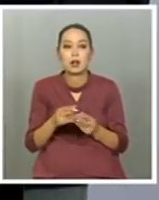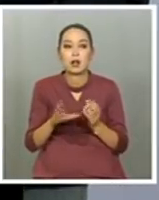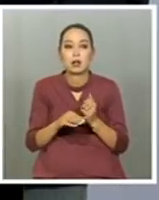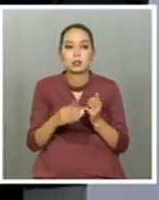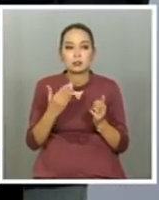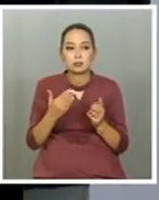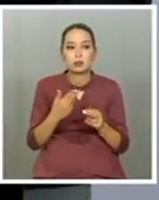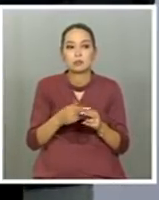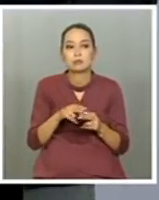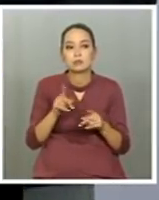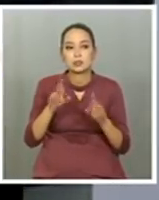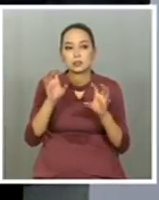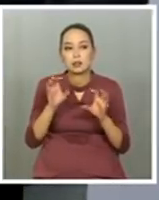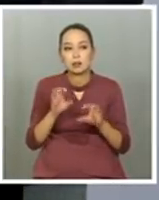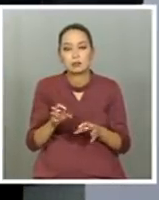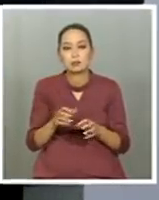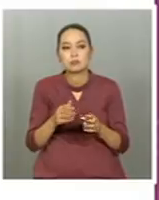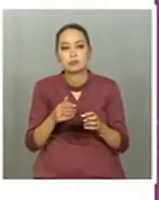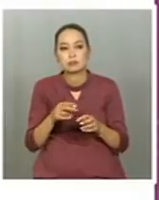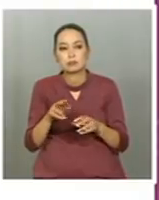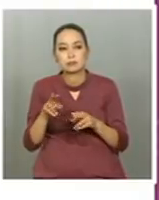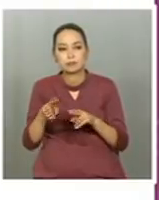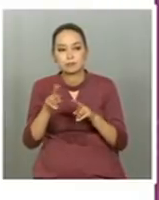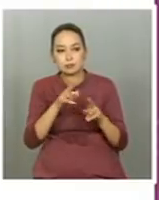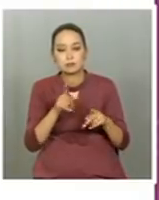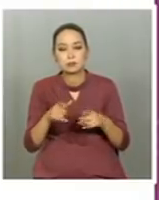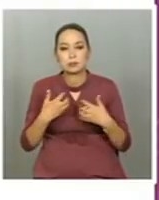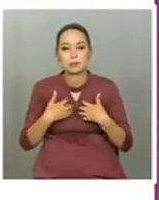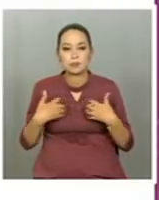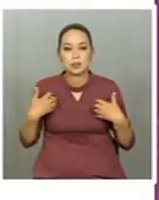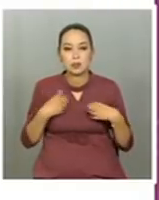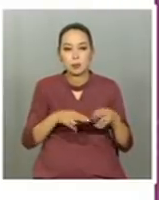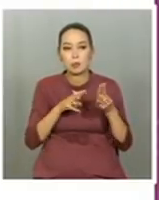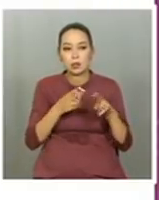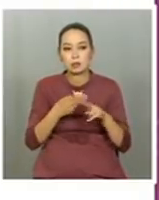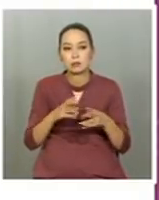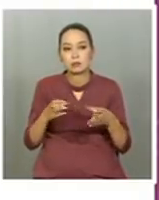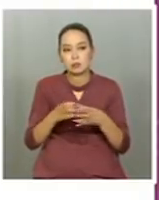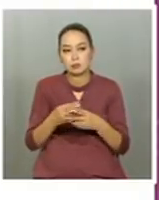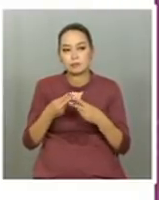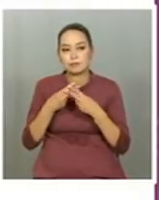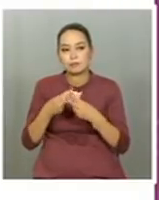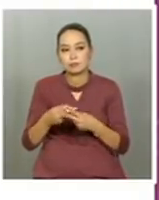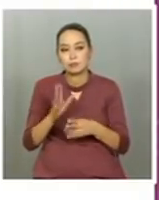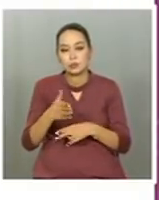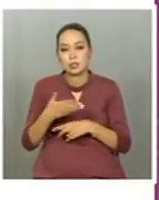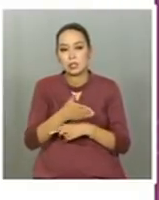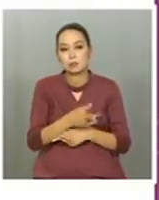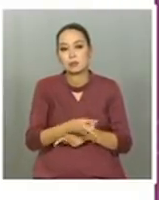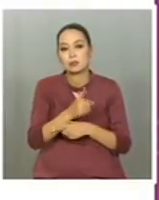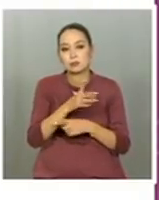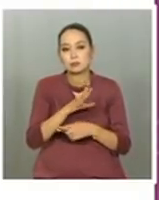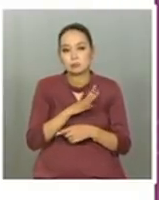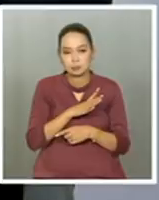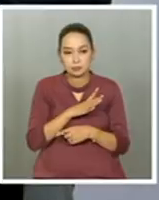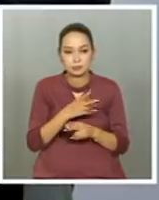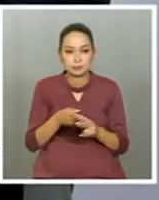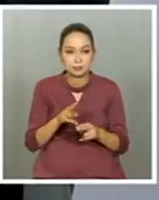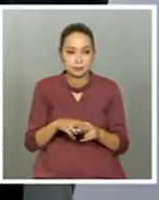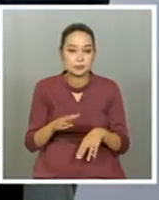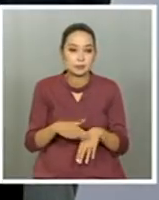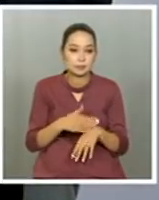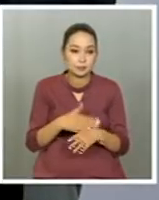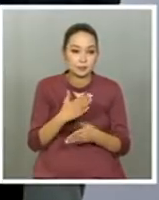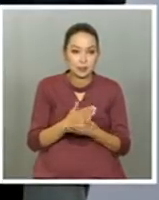алынды деп жатады. Бұлардың барлығы қалай болса да табиғатқа төніп тұрған қауіп-қатерлерді көрсетеді.